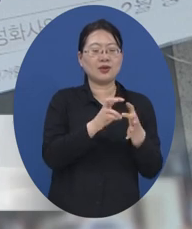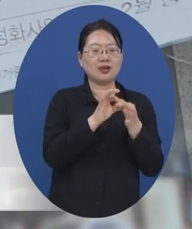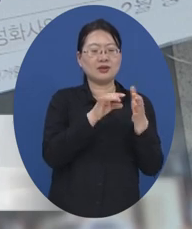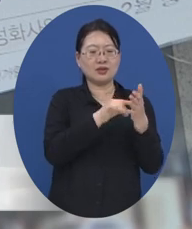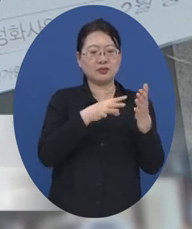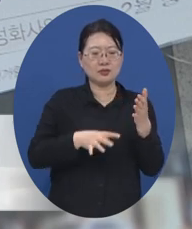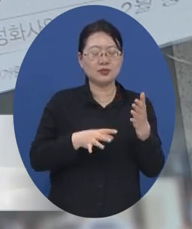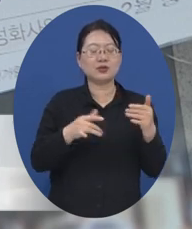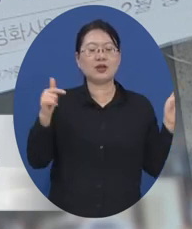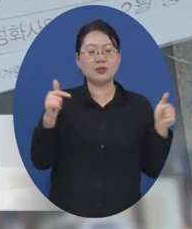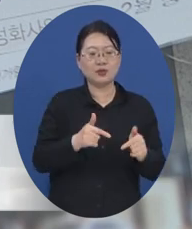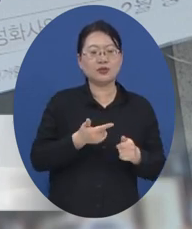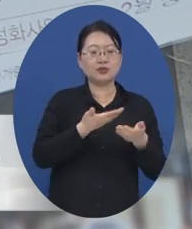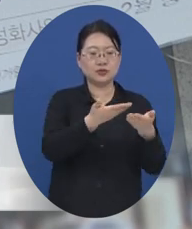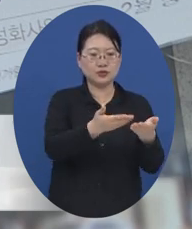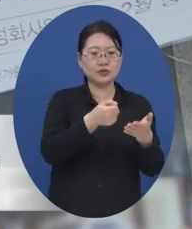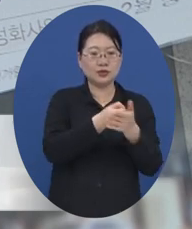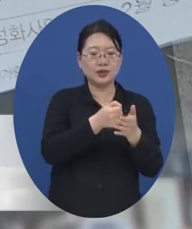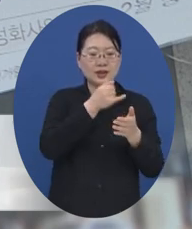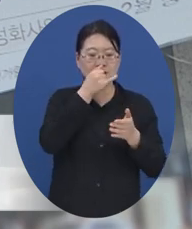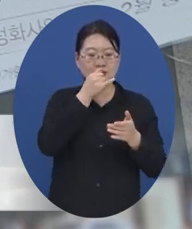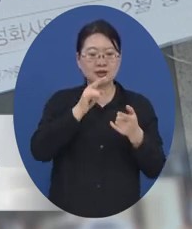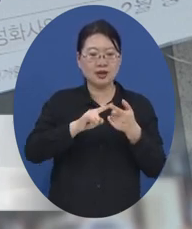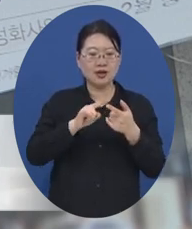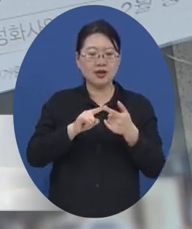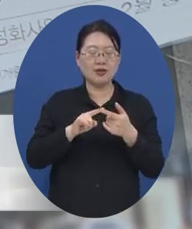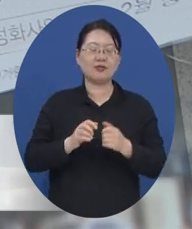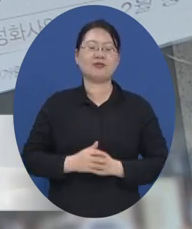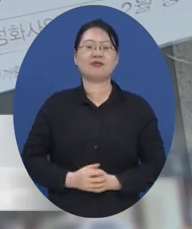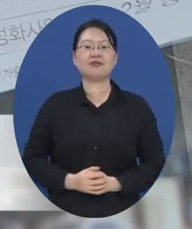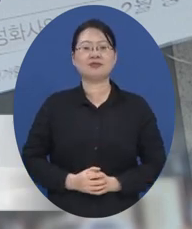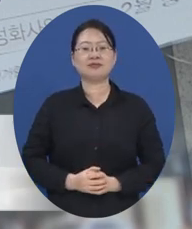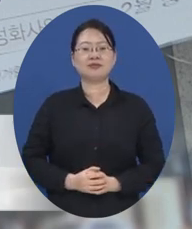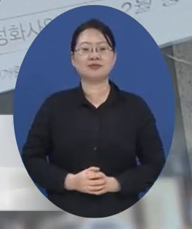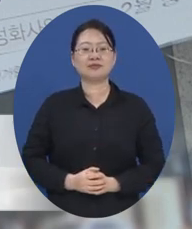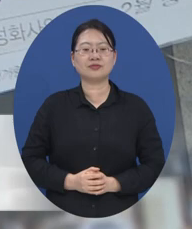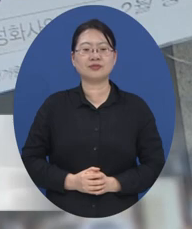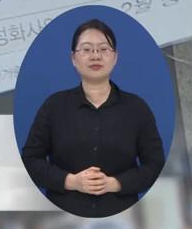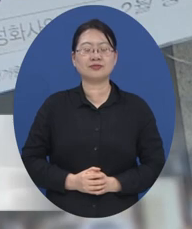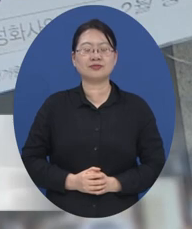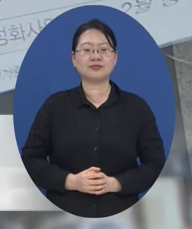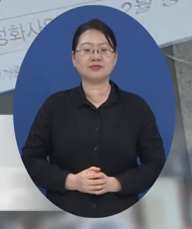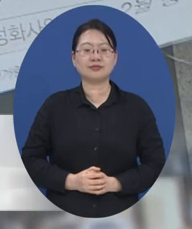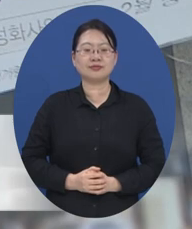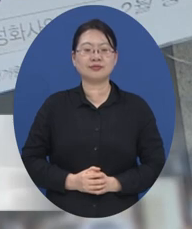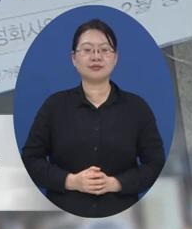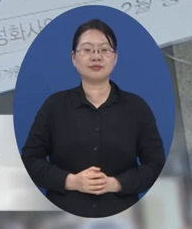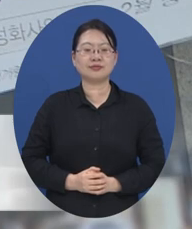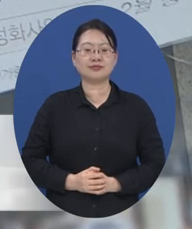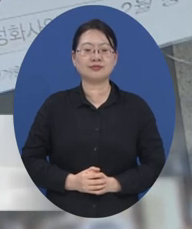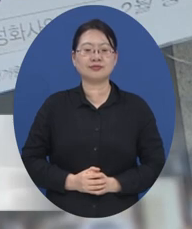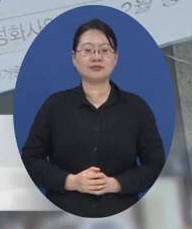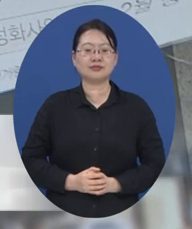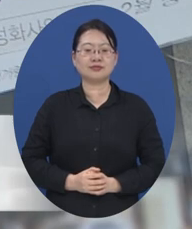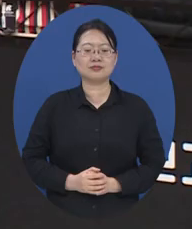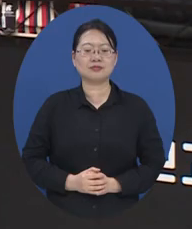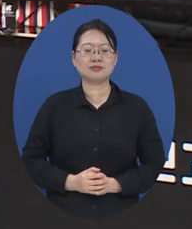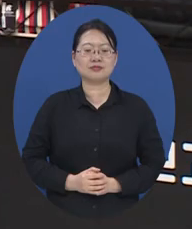경기도에서 불고 있는 선한 건물 주 운동의 탄력을 받을 것으로 보입니다 경계 복부 김태희 기자의 보도입니다